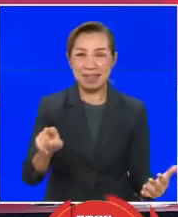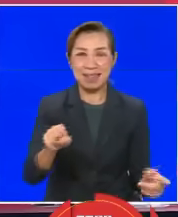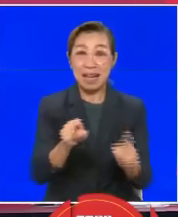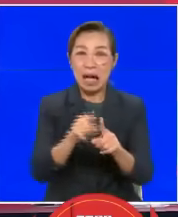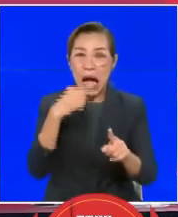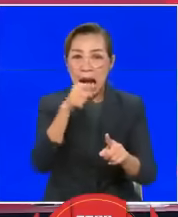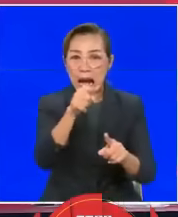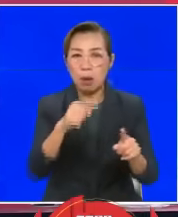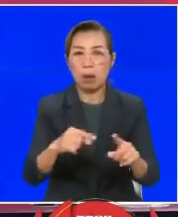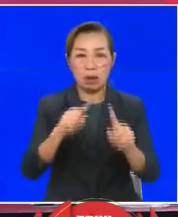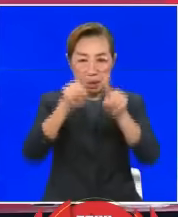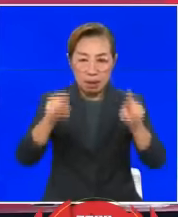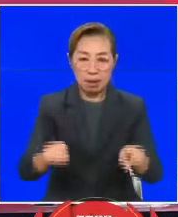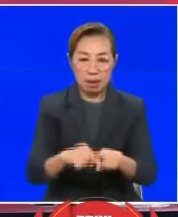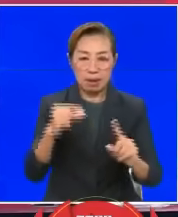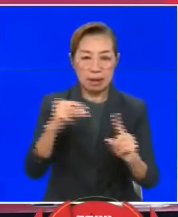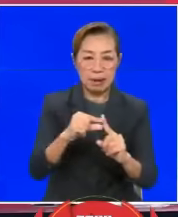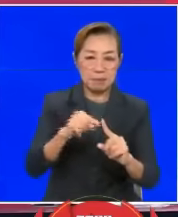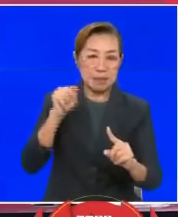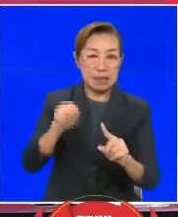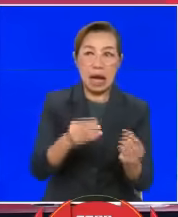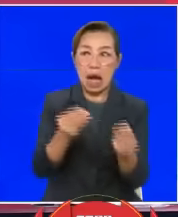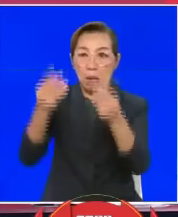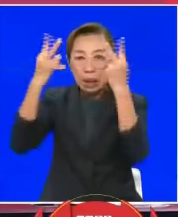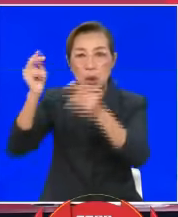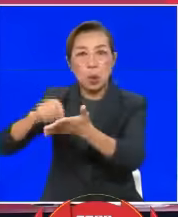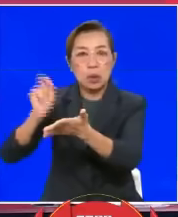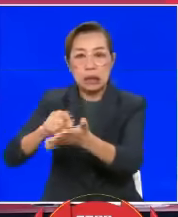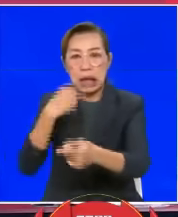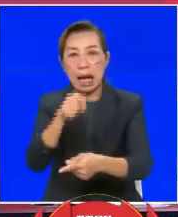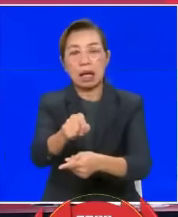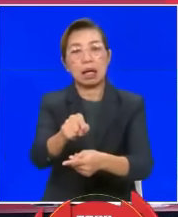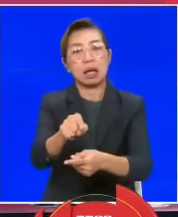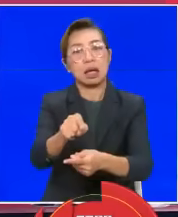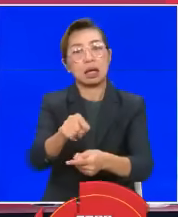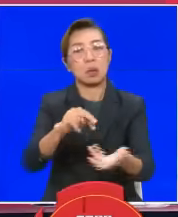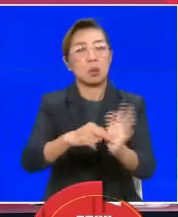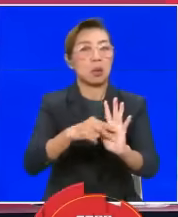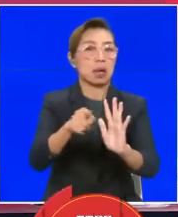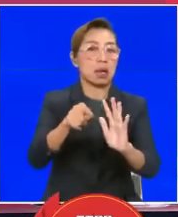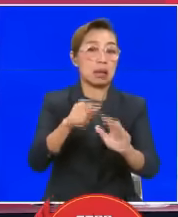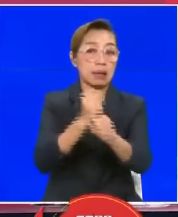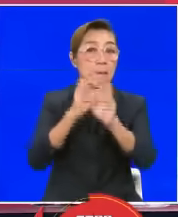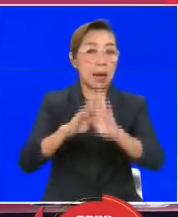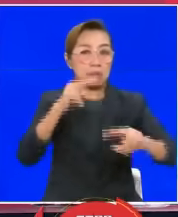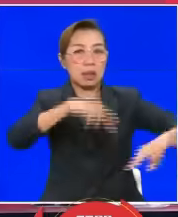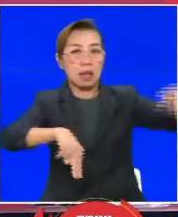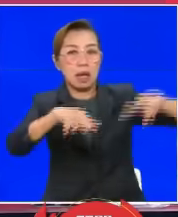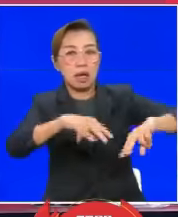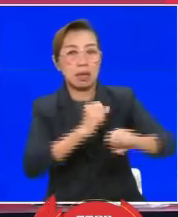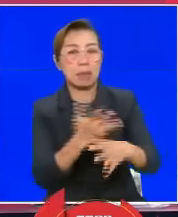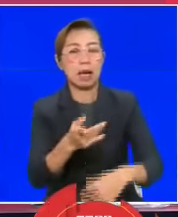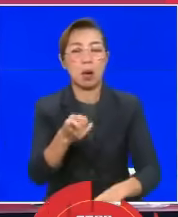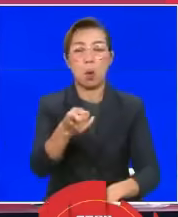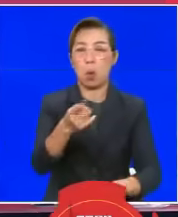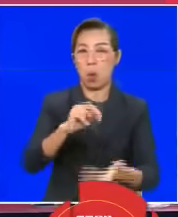นายกเซ็นค่ะเออแล้วทำแบบเจะปกครองกันได้ยังไงถ้าใช้คำนี้คือแปลว่าต้องเป็นผู้บังคับบัญชาเป็นผู้บัญชาการ